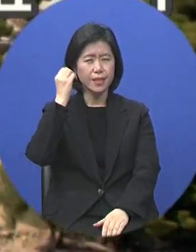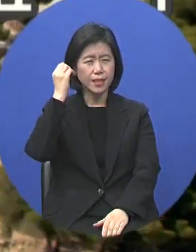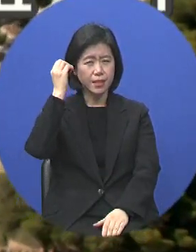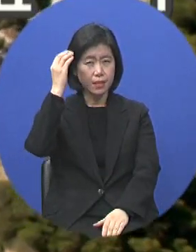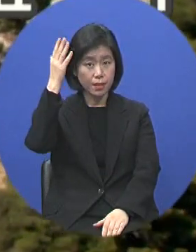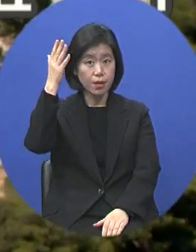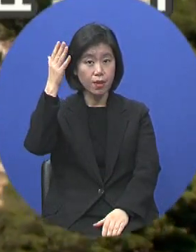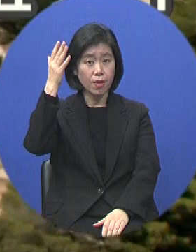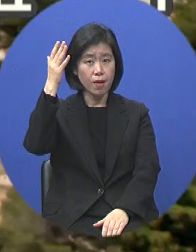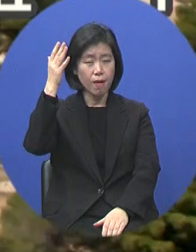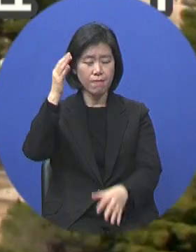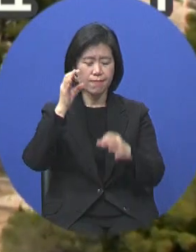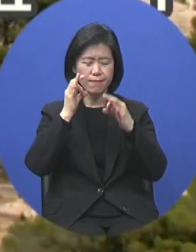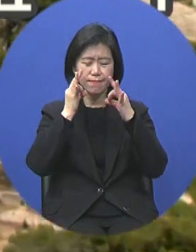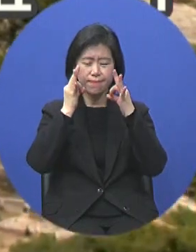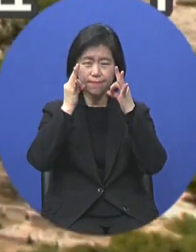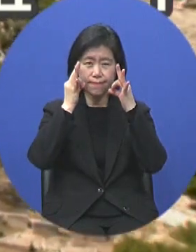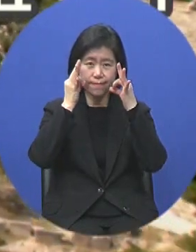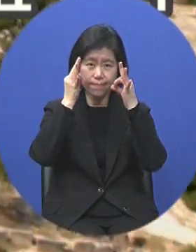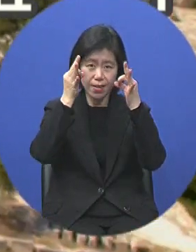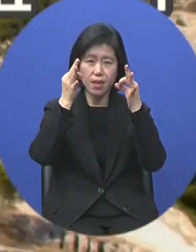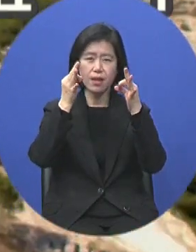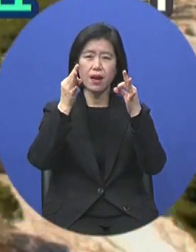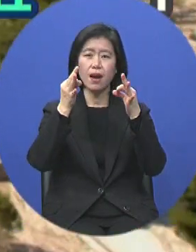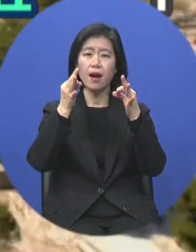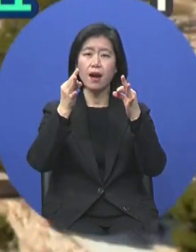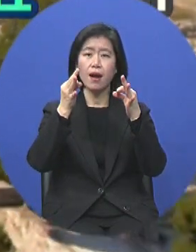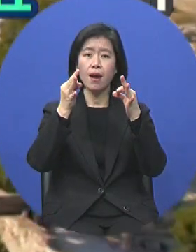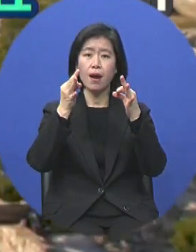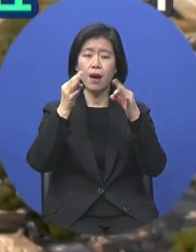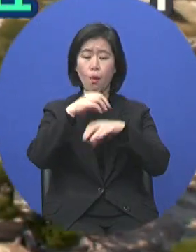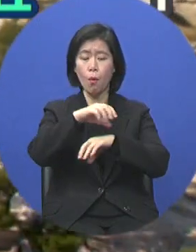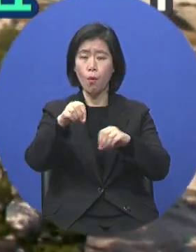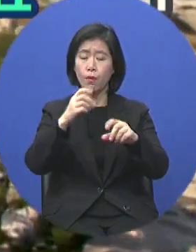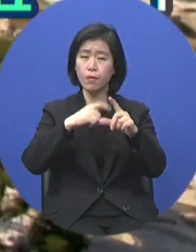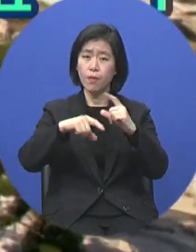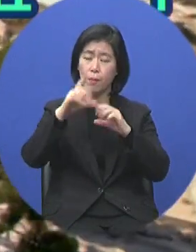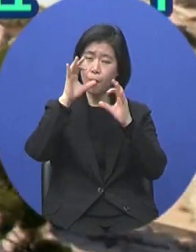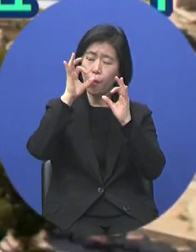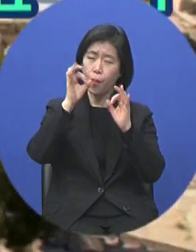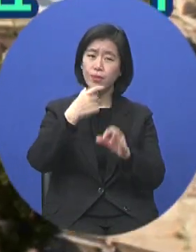잊으려 애를 쓰니 더 보고 싶더라